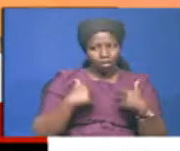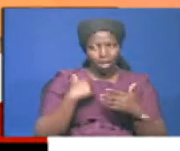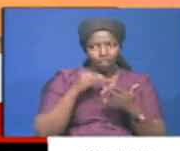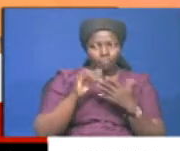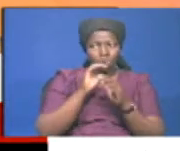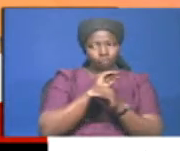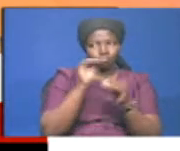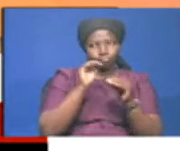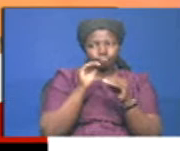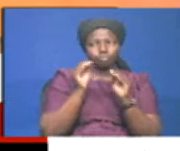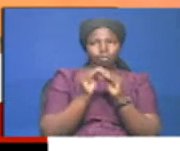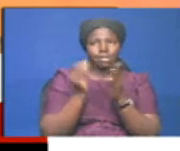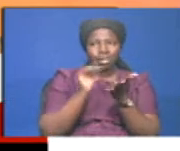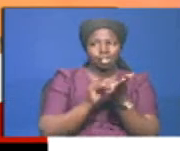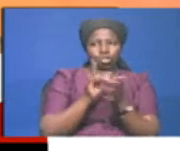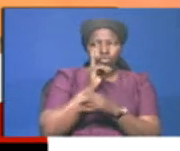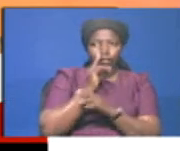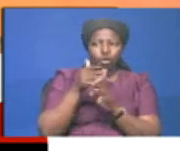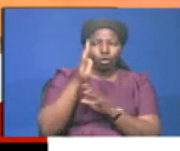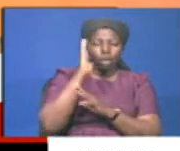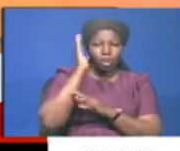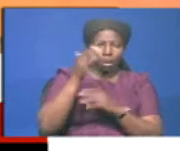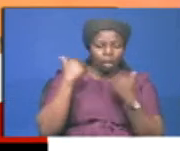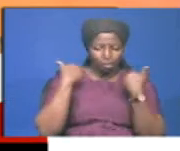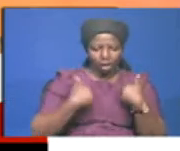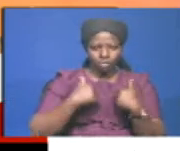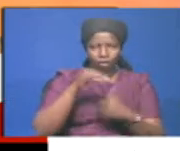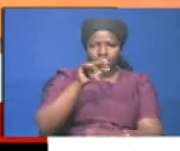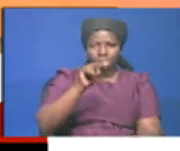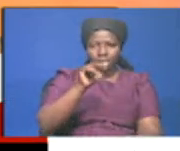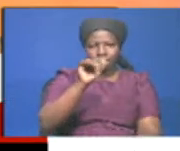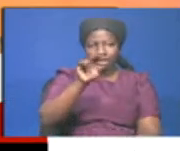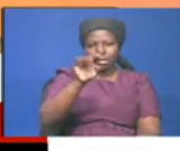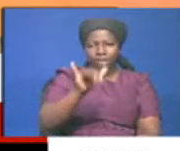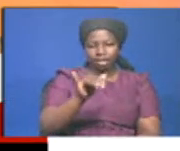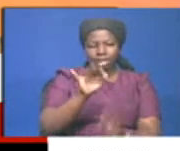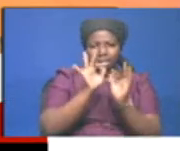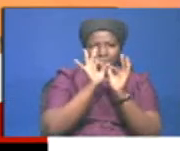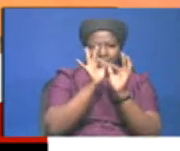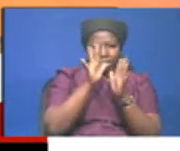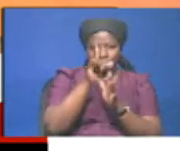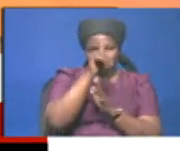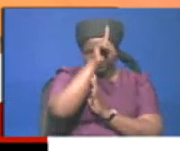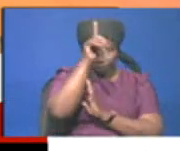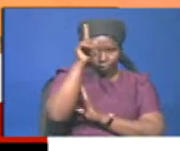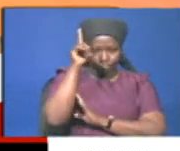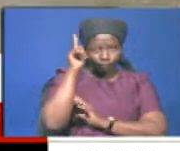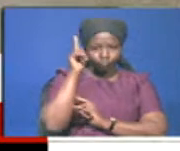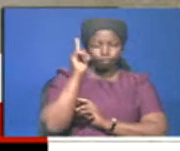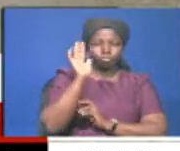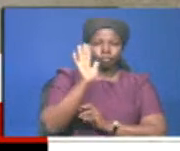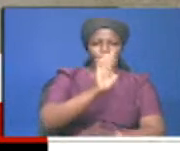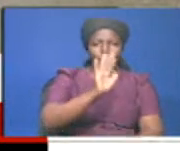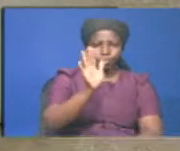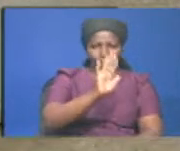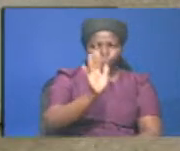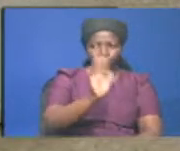tena hapo kesho majaliwa. Mie naitwa Nancy Okware, mfasiri kwa upande wa ishara ni Lucy Mwaura. Kwa heri.